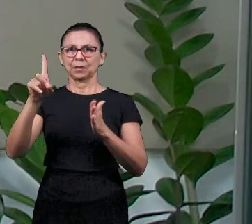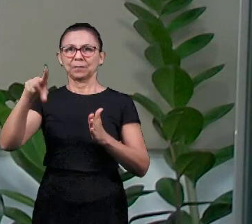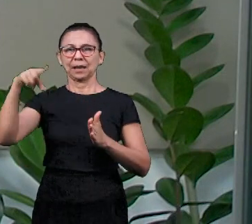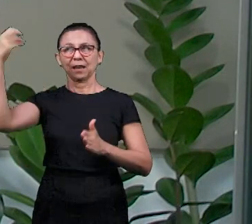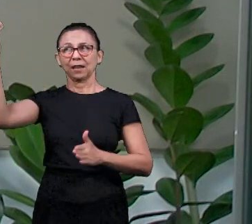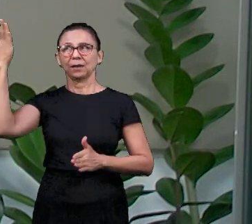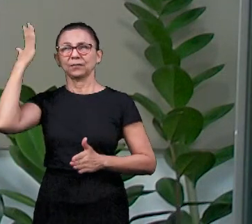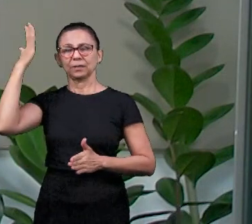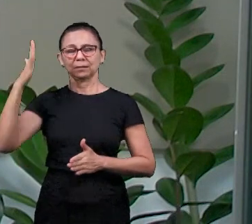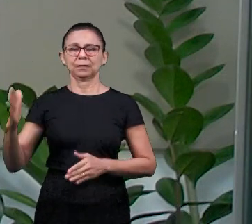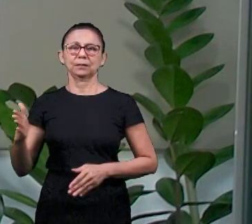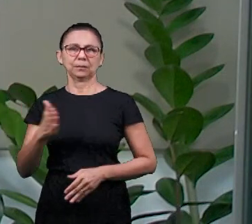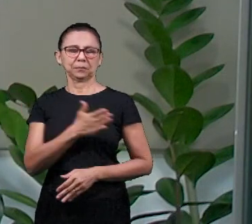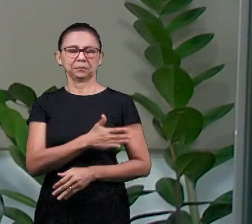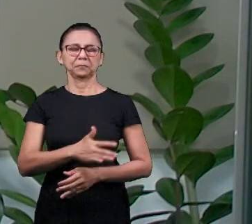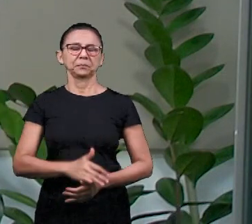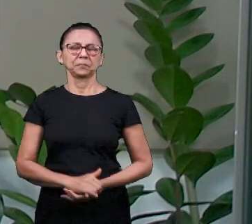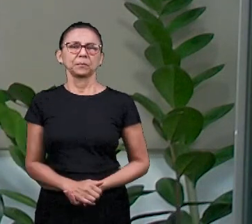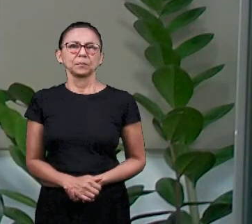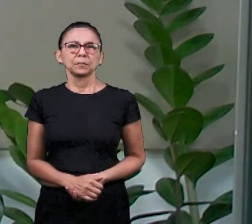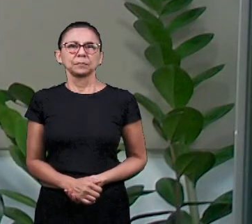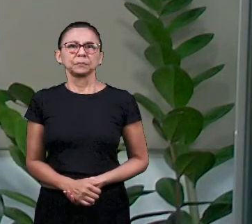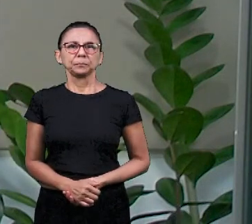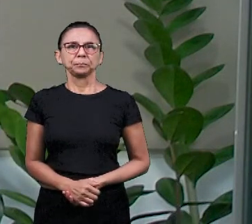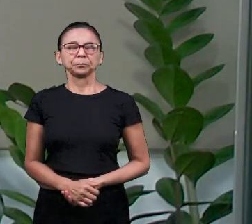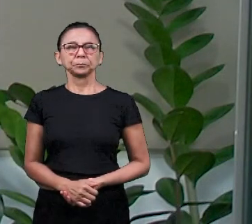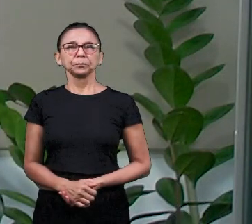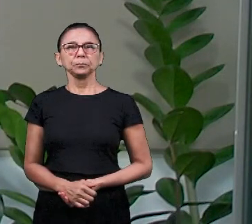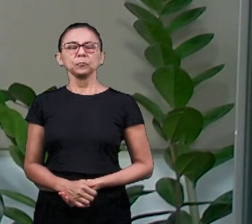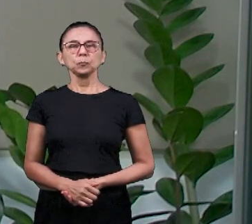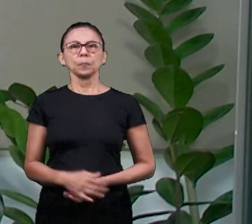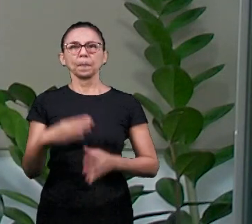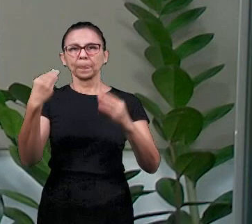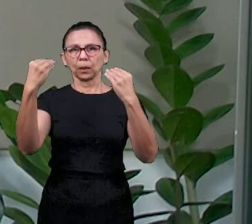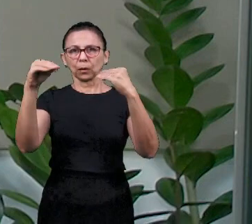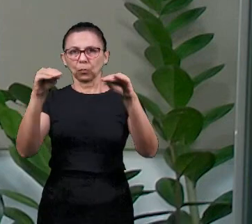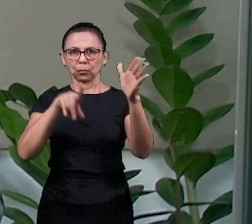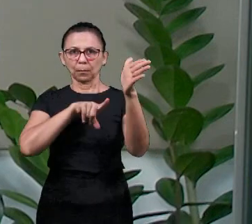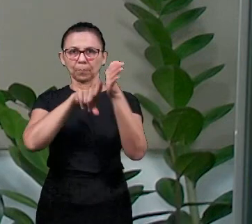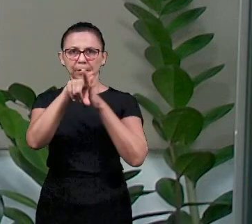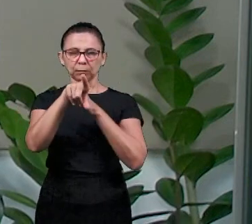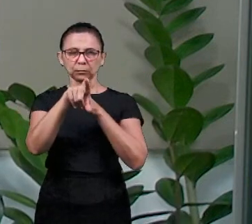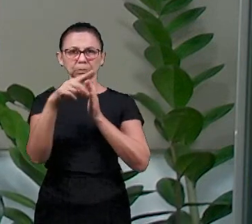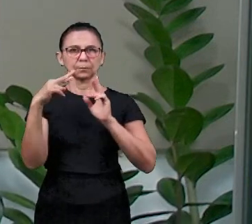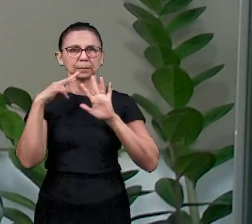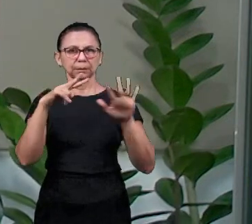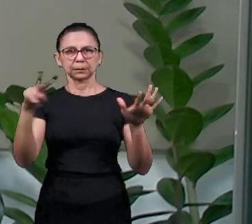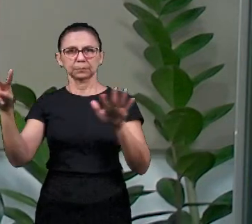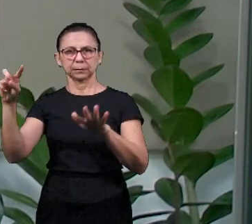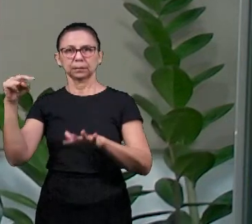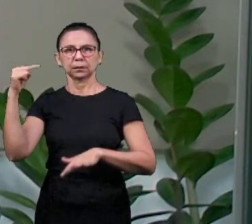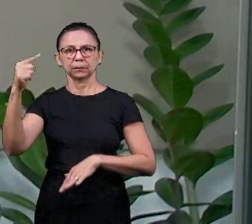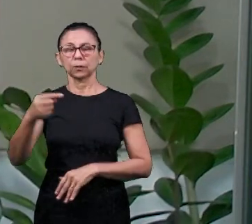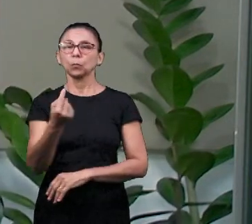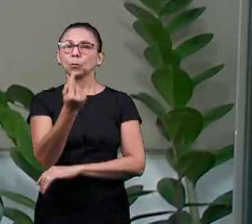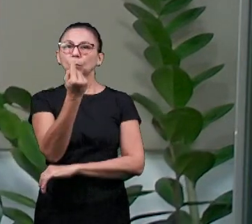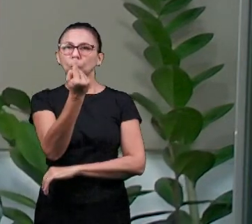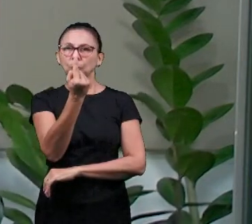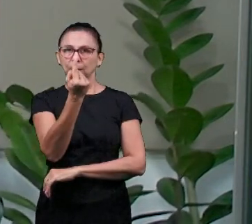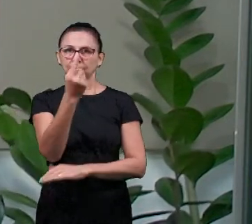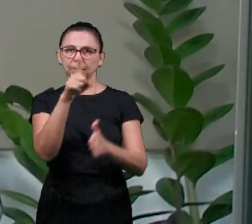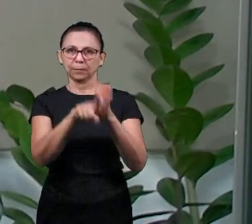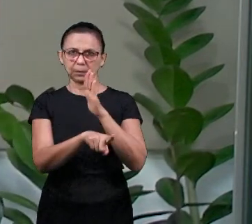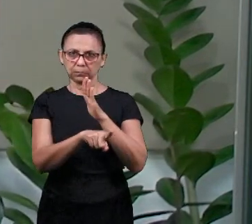allons avoir une question pour la semaine prochaine, là, le dimanche prochain. Une question pour les frères. Vous